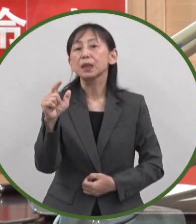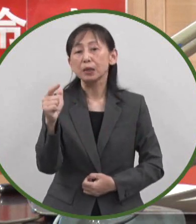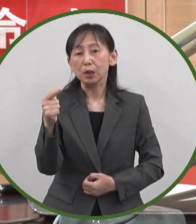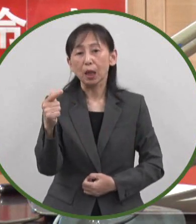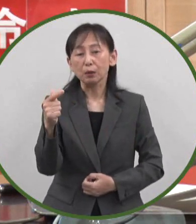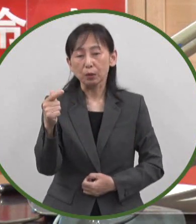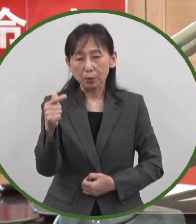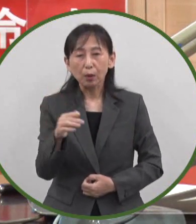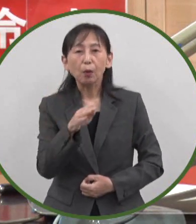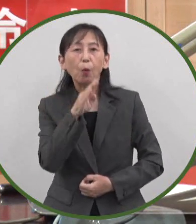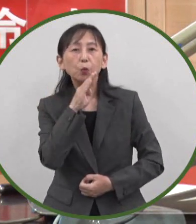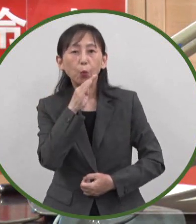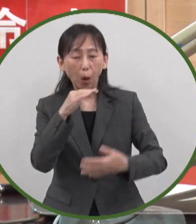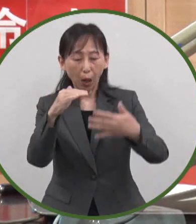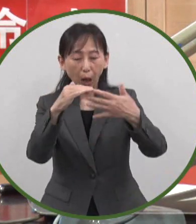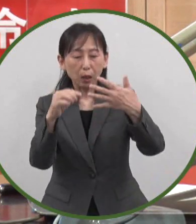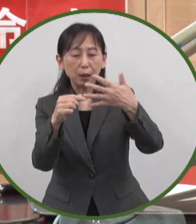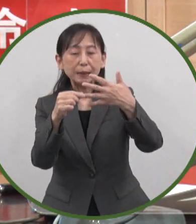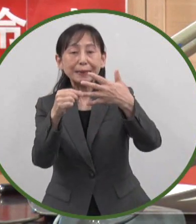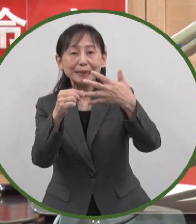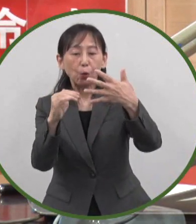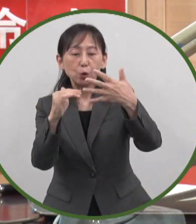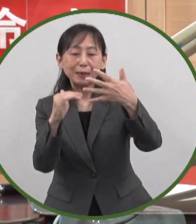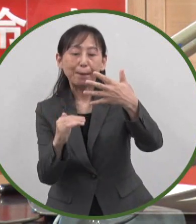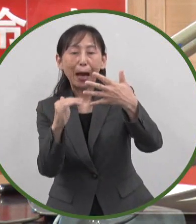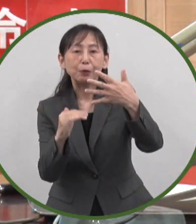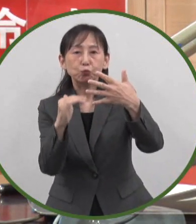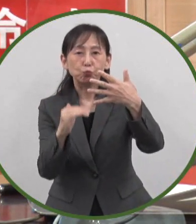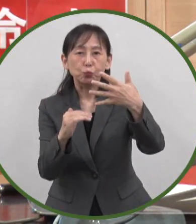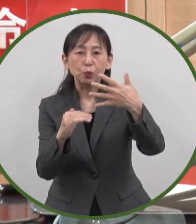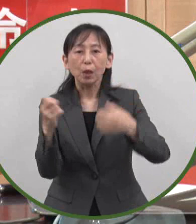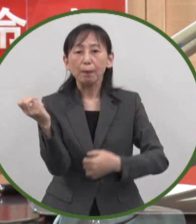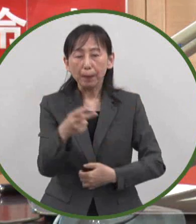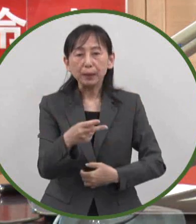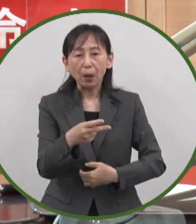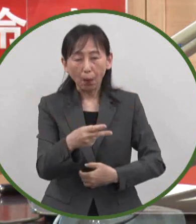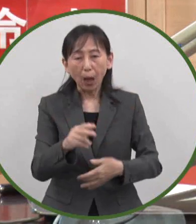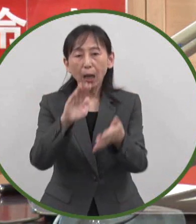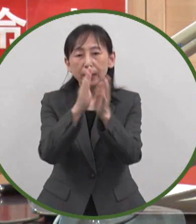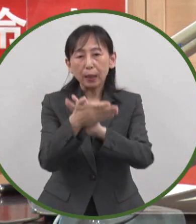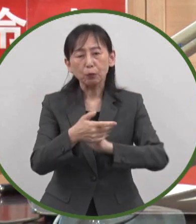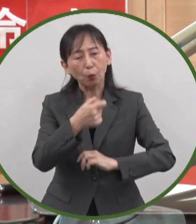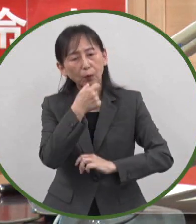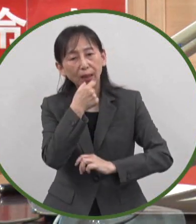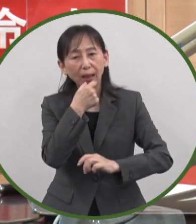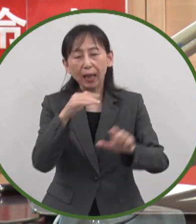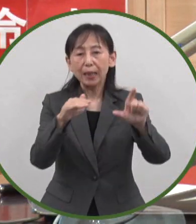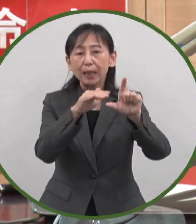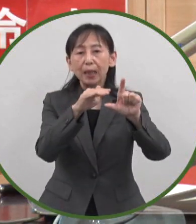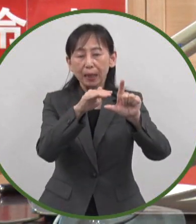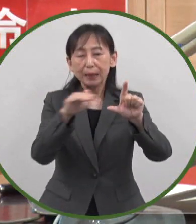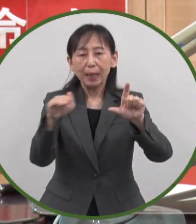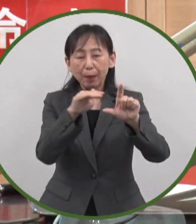2を安定的に下回ると、あるいはその県の警戒基準値である4を下回るというところまで、